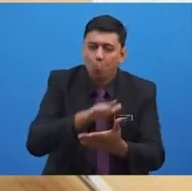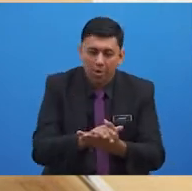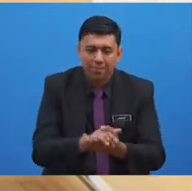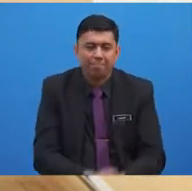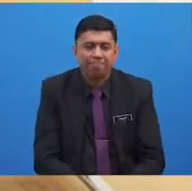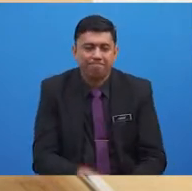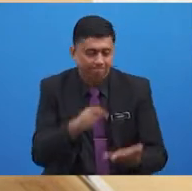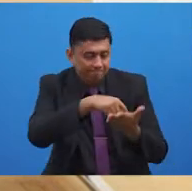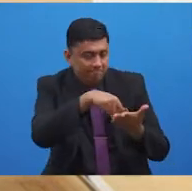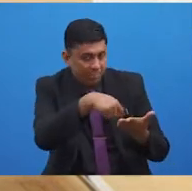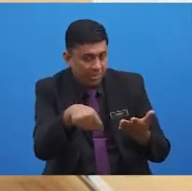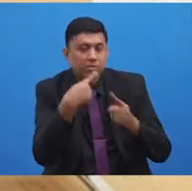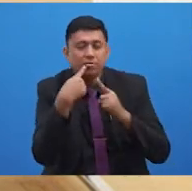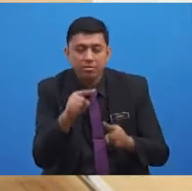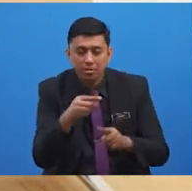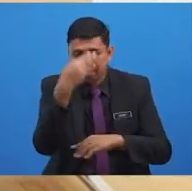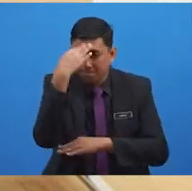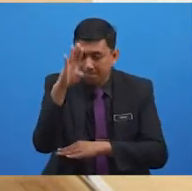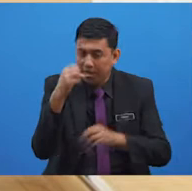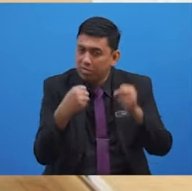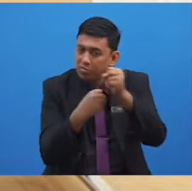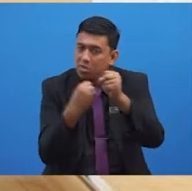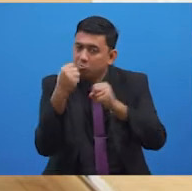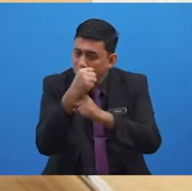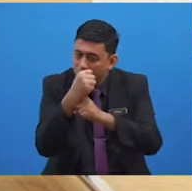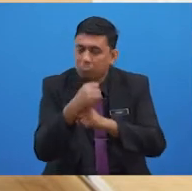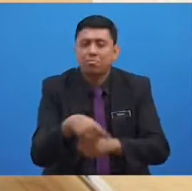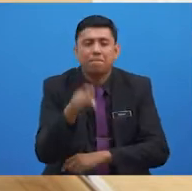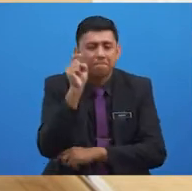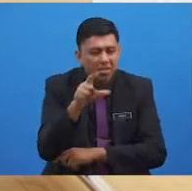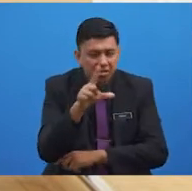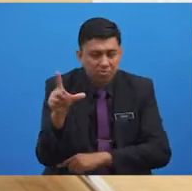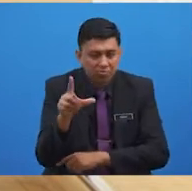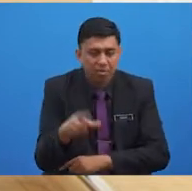sekalian, penulisan jawapan bagi soalan struktur